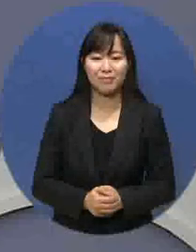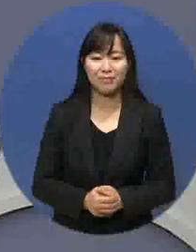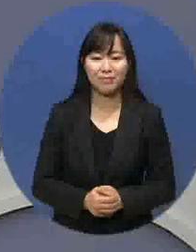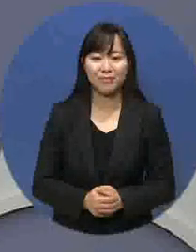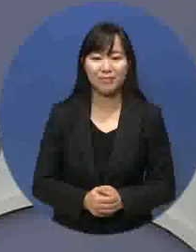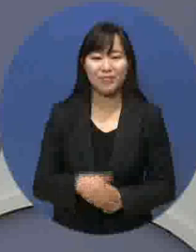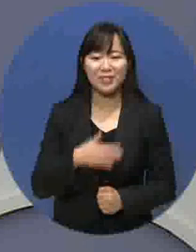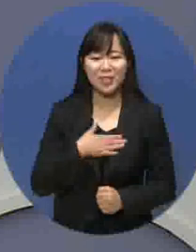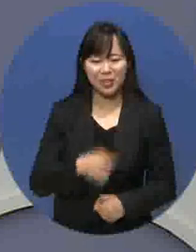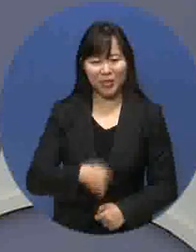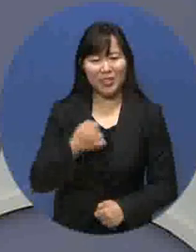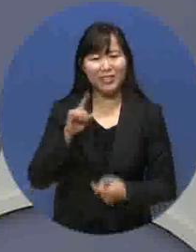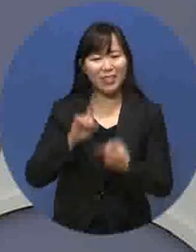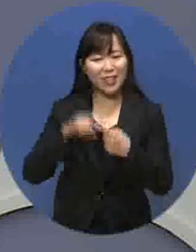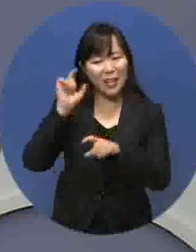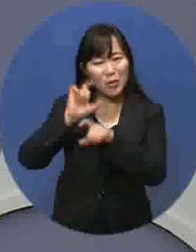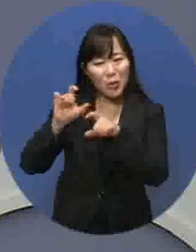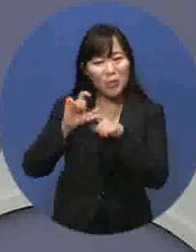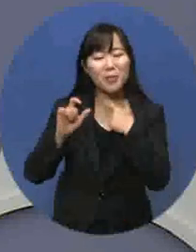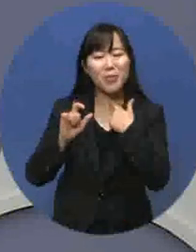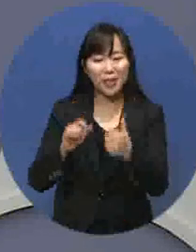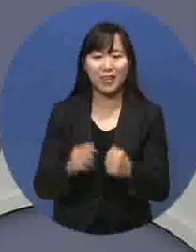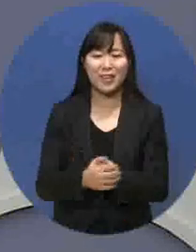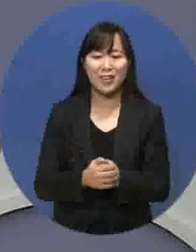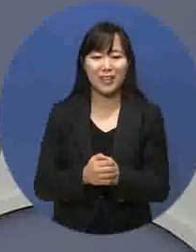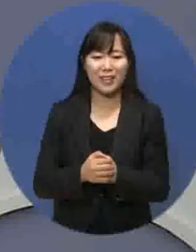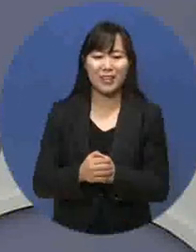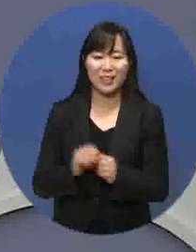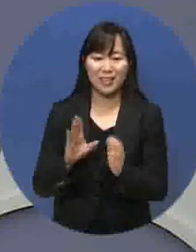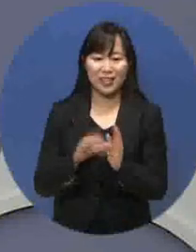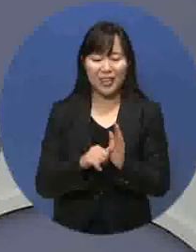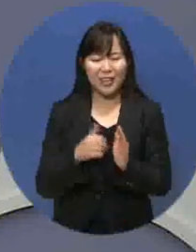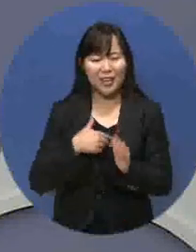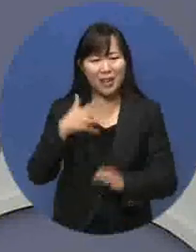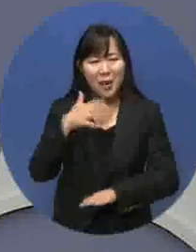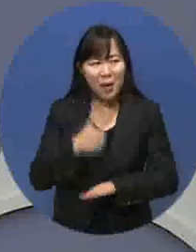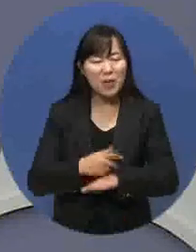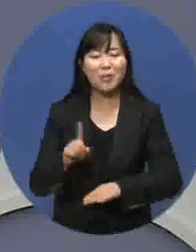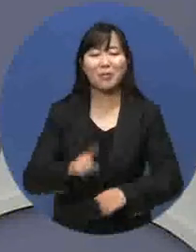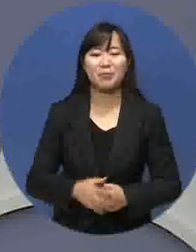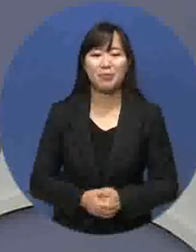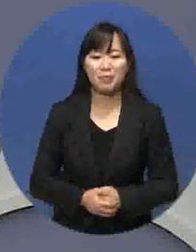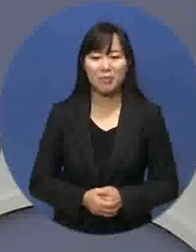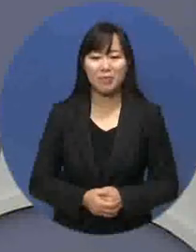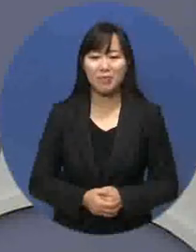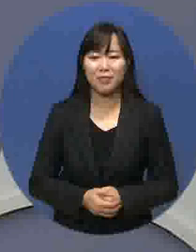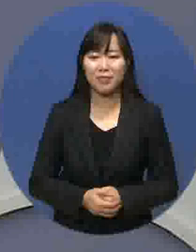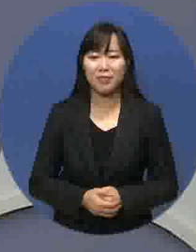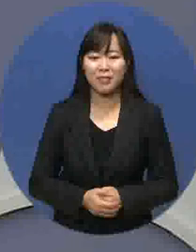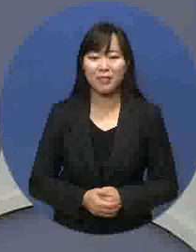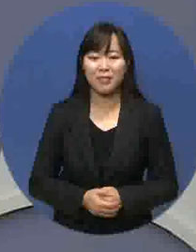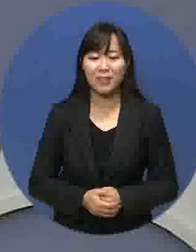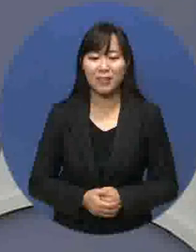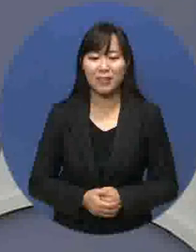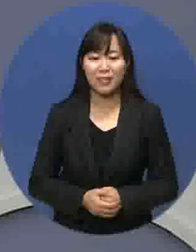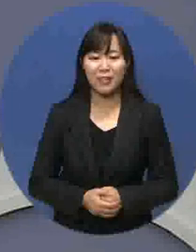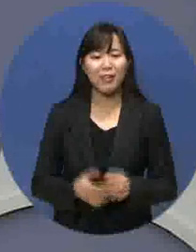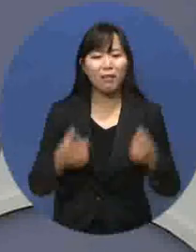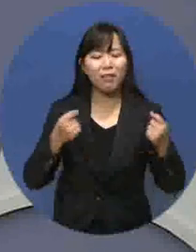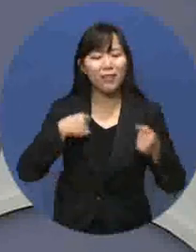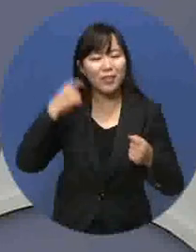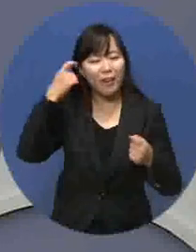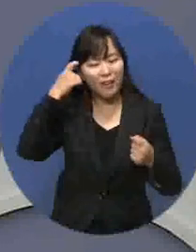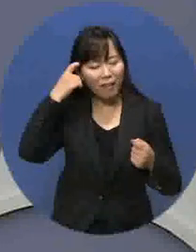저도 사실 그 부분을 좀 고민한 적이 있었는데 저 이제 그때 내린 결론은 이거더라고요. 어떻게 감히 이제 그런 상상을